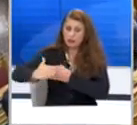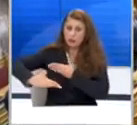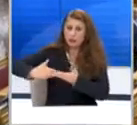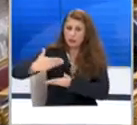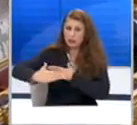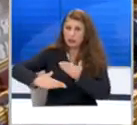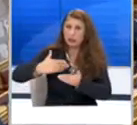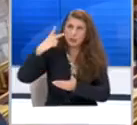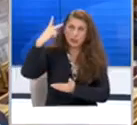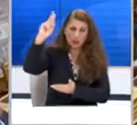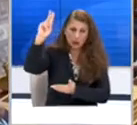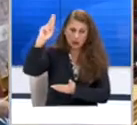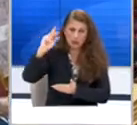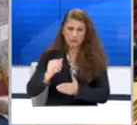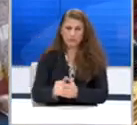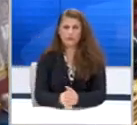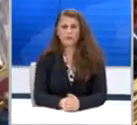ευλογήσον την